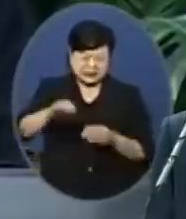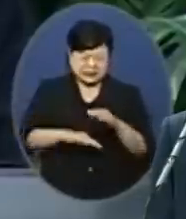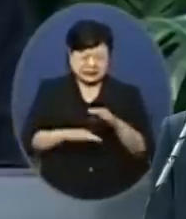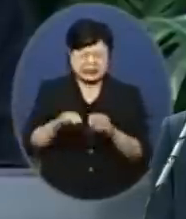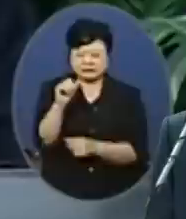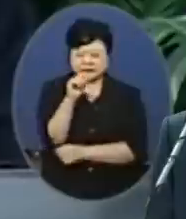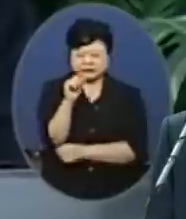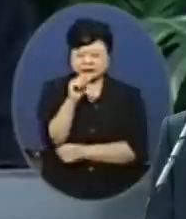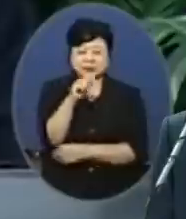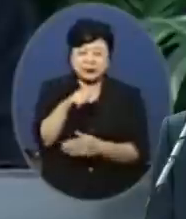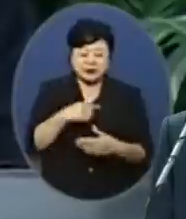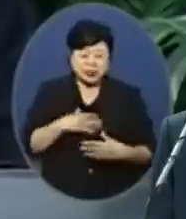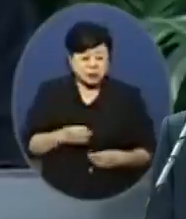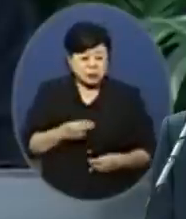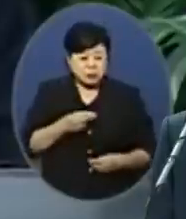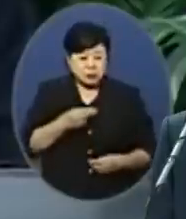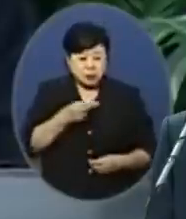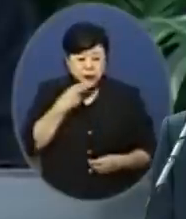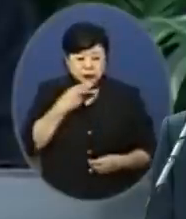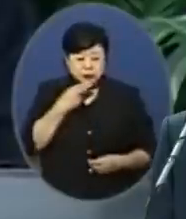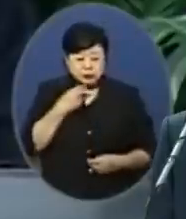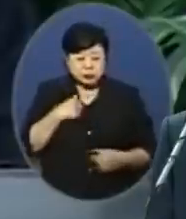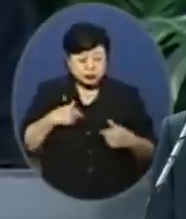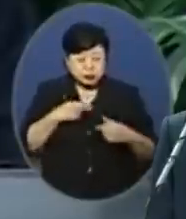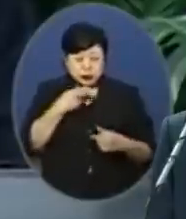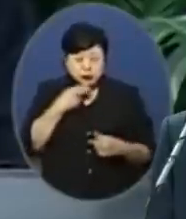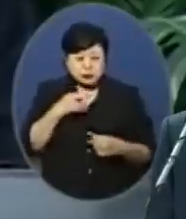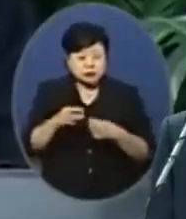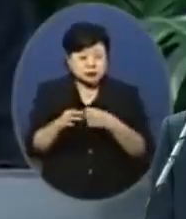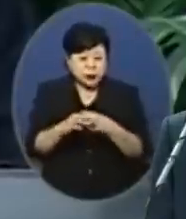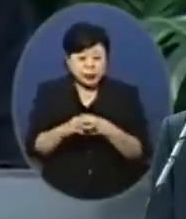가도 마음의 기쁨과 평안이 없으면